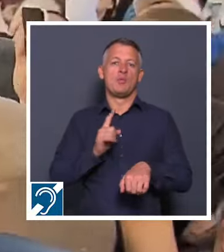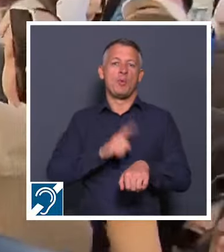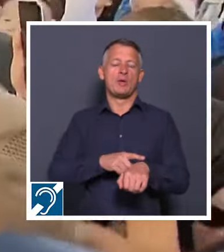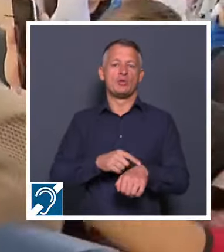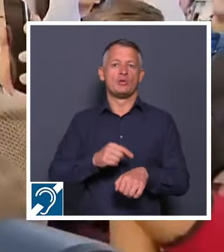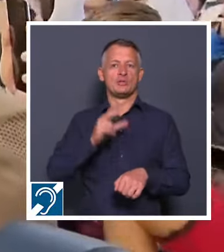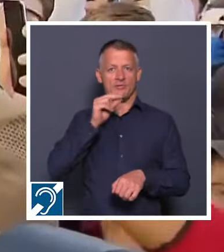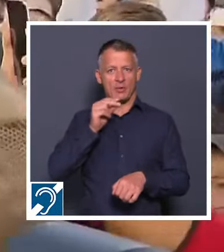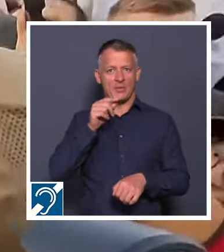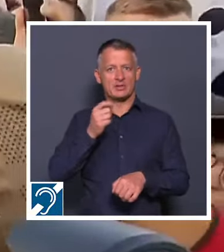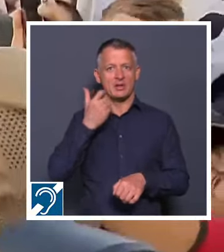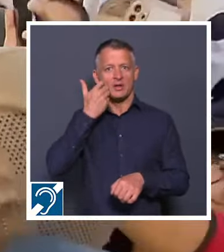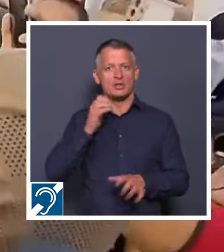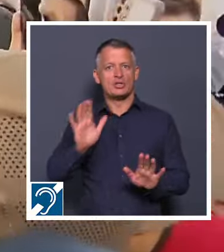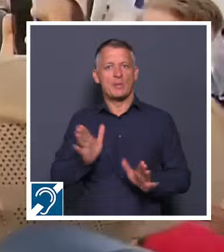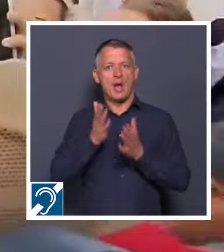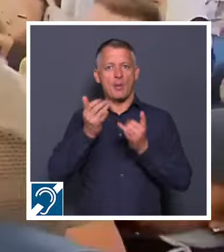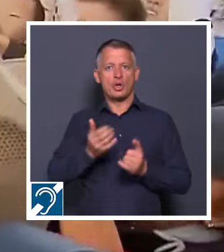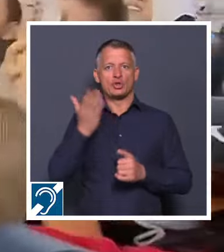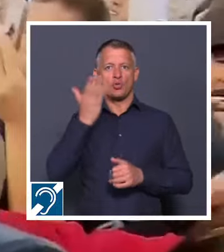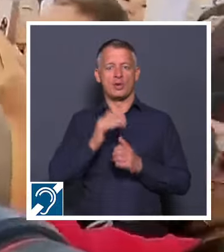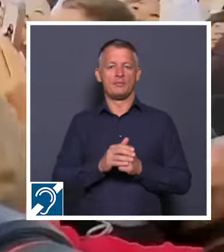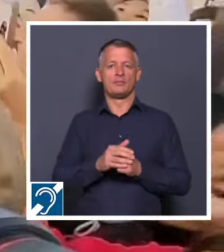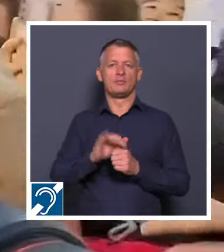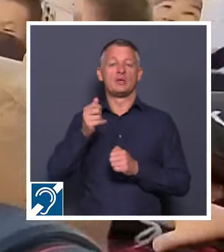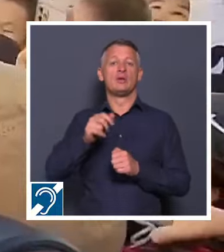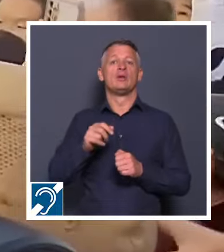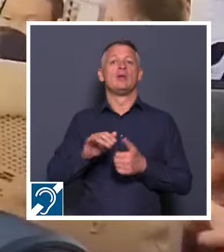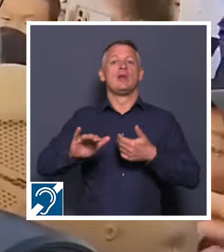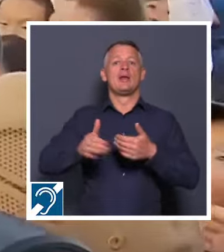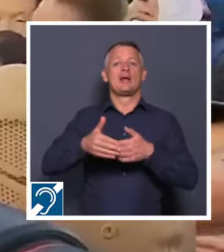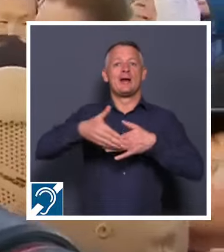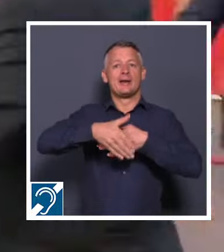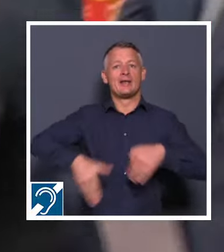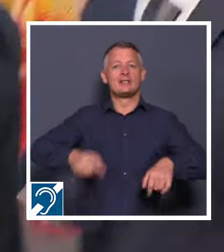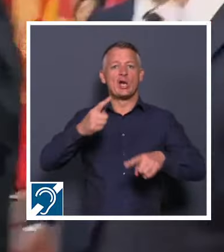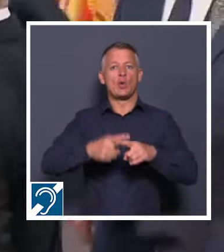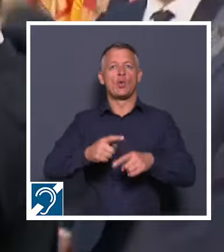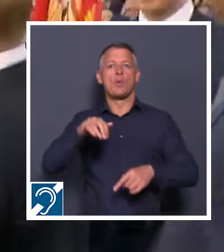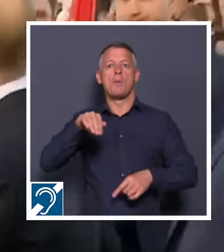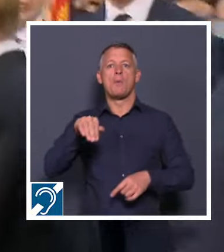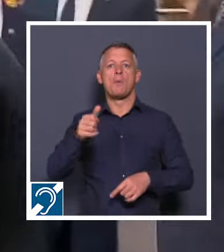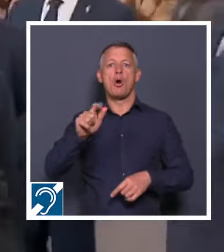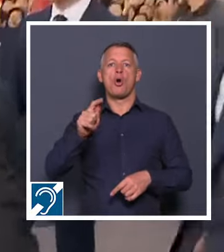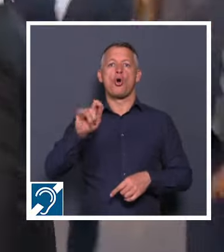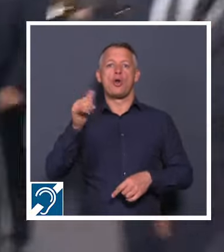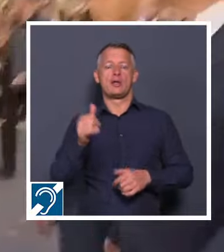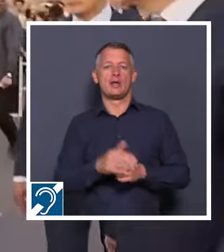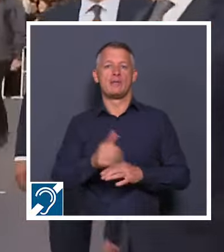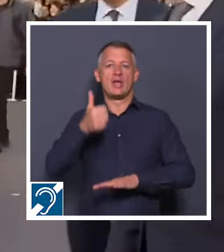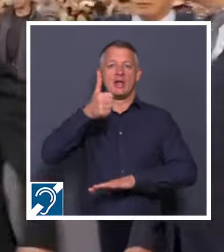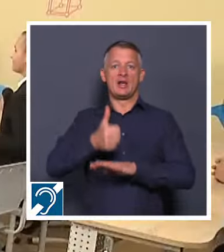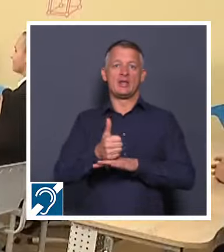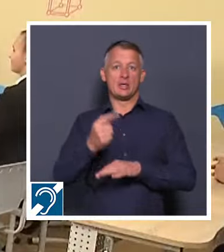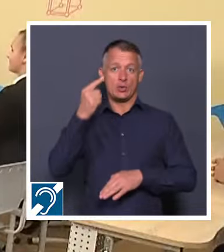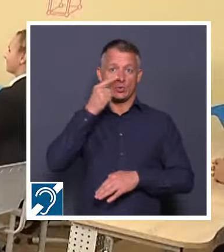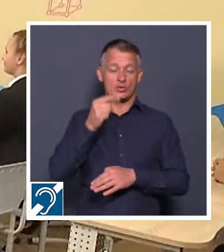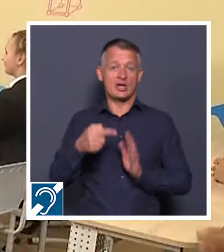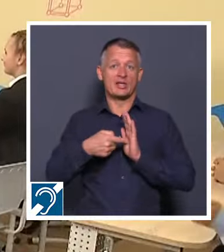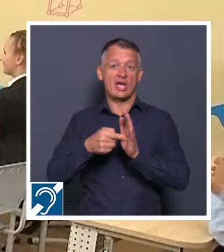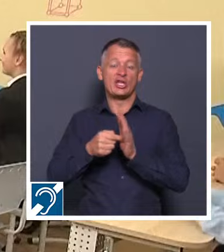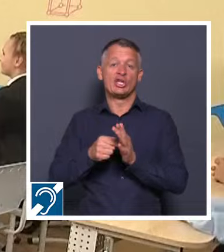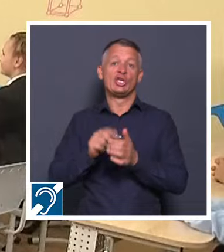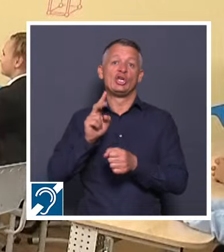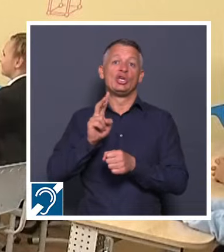cu reînceperea școlii. Aflat în sudul federației, lângă granița cu Mongolia, liderul de la Kremlin și-a arătat grija pentru copiii